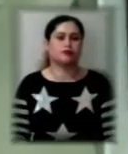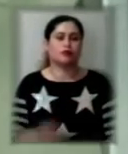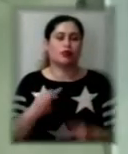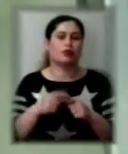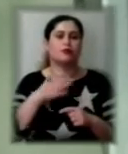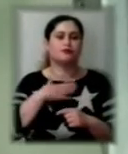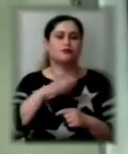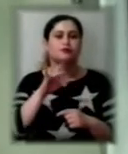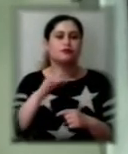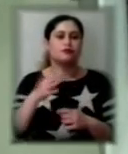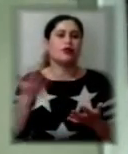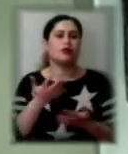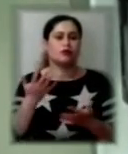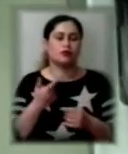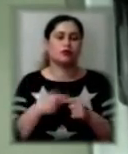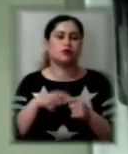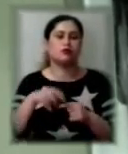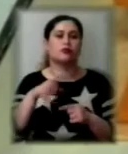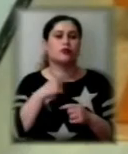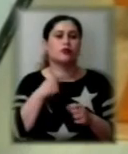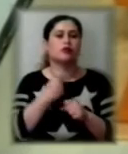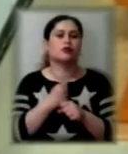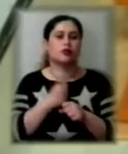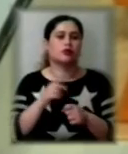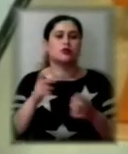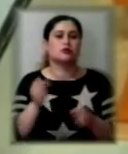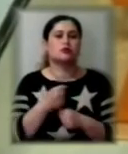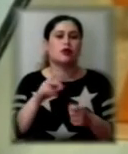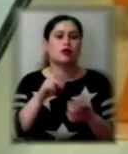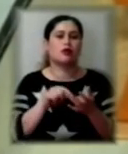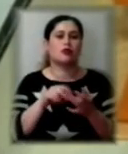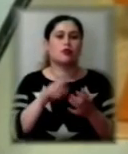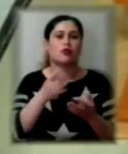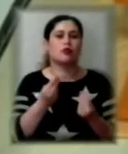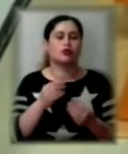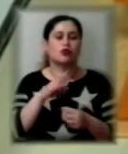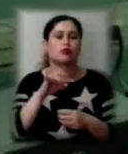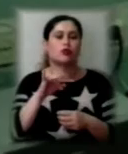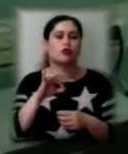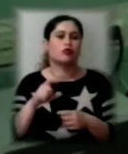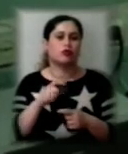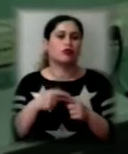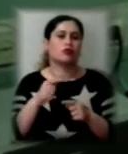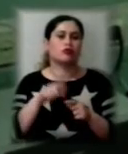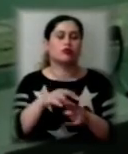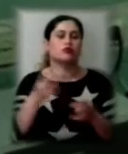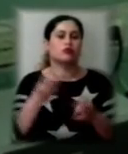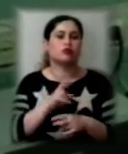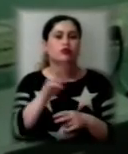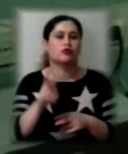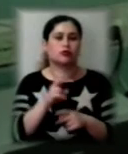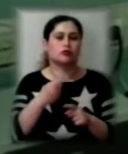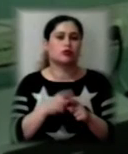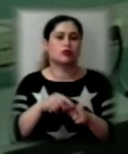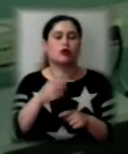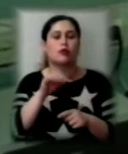Це наш апарат, на якому ми робимо експрес-аналіз мокротиння на туберкульоз. На це потрібно 2 години. Таких апаратів в області